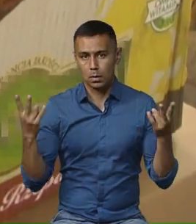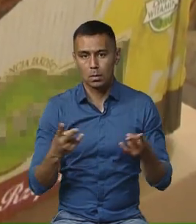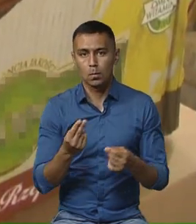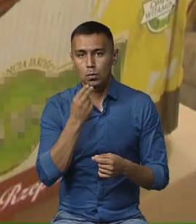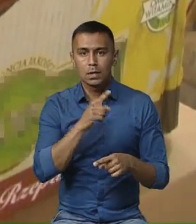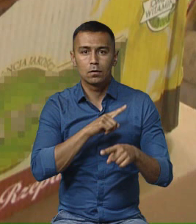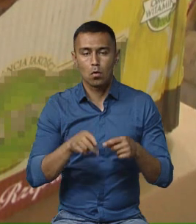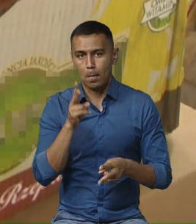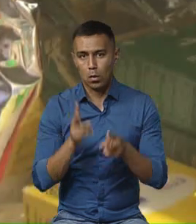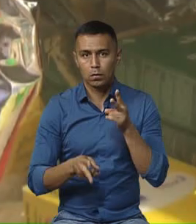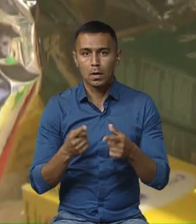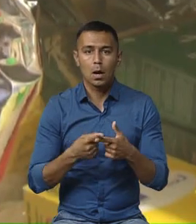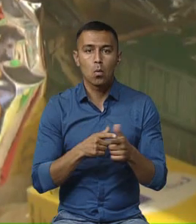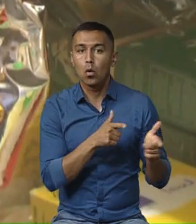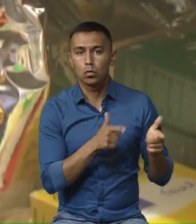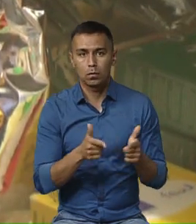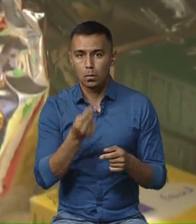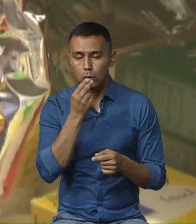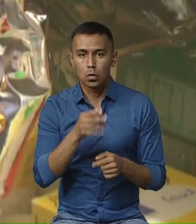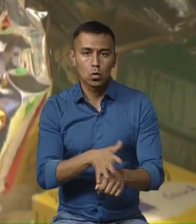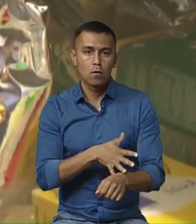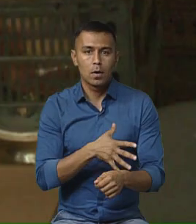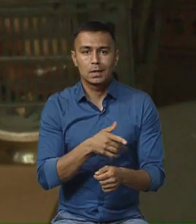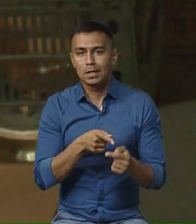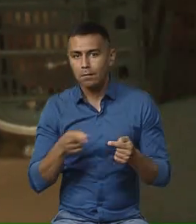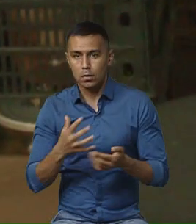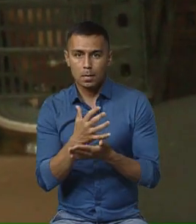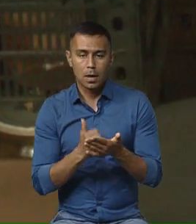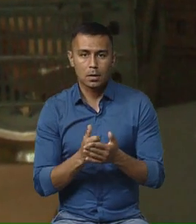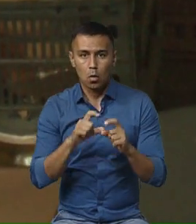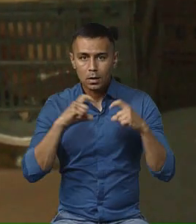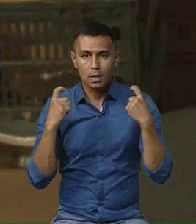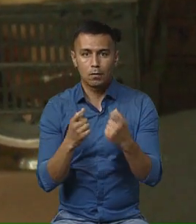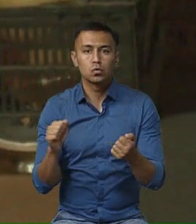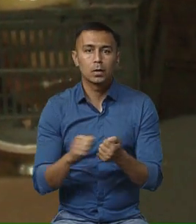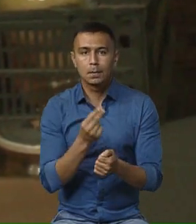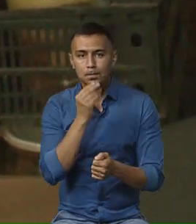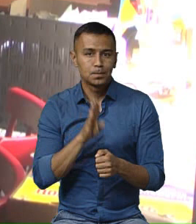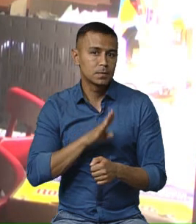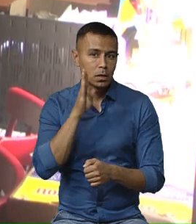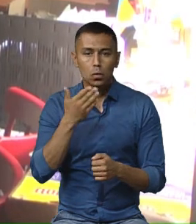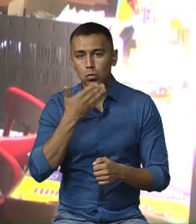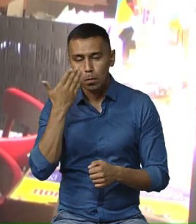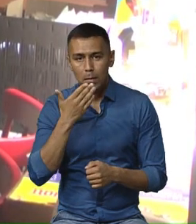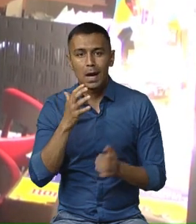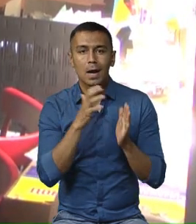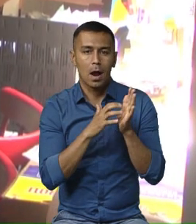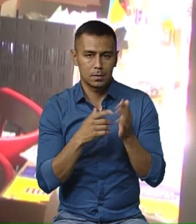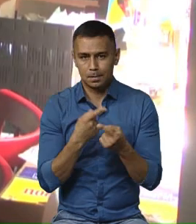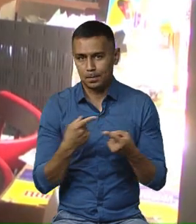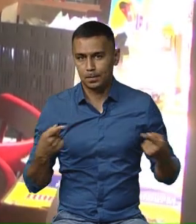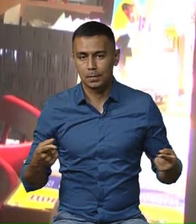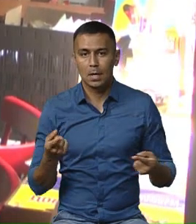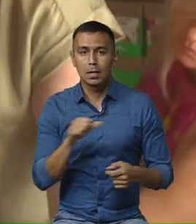продукти швидкого приготування або готові продукти довготривалого зберігання, консерви, сухі сніданки та супи, каші тощо.